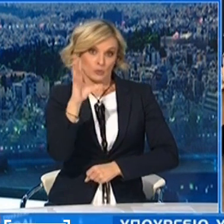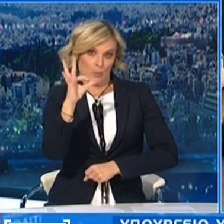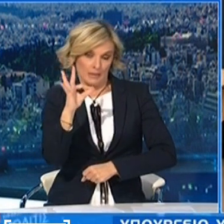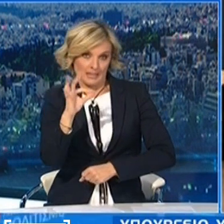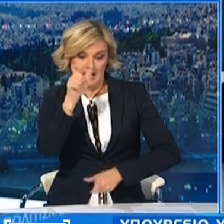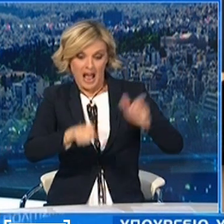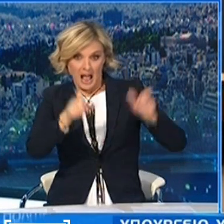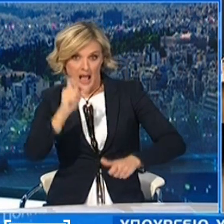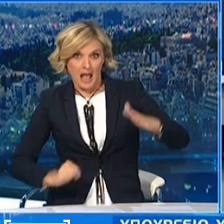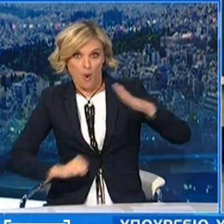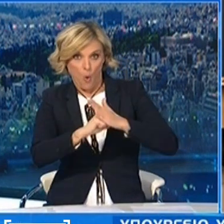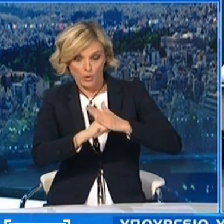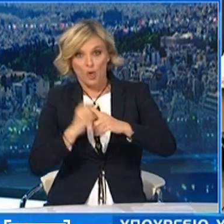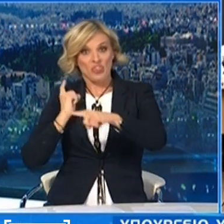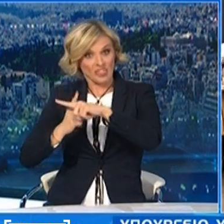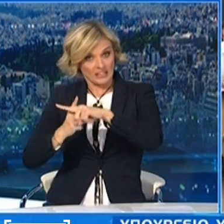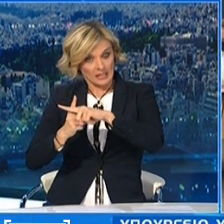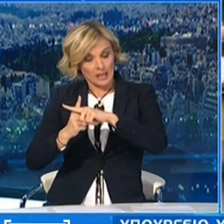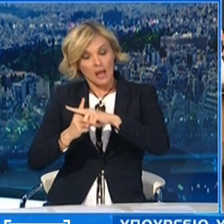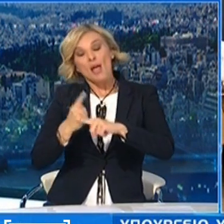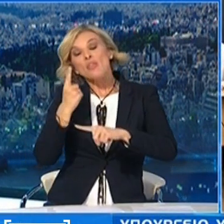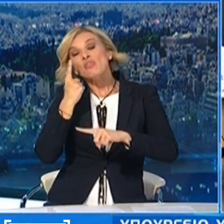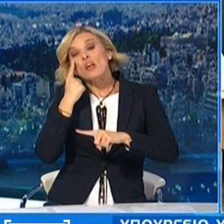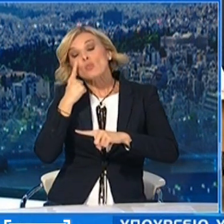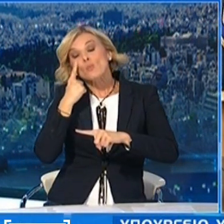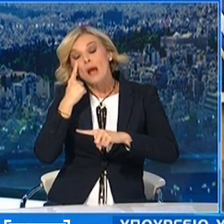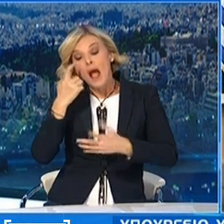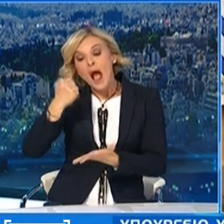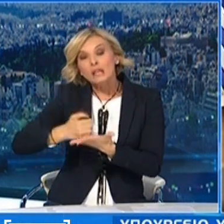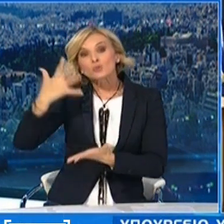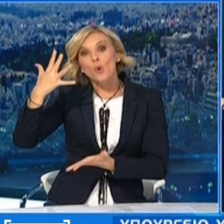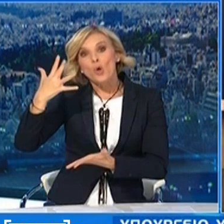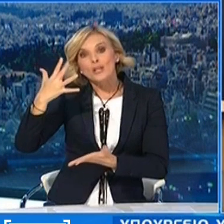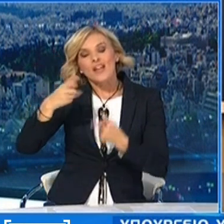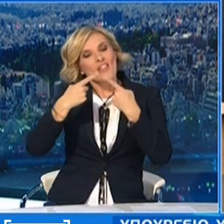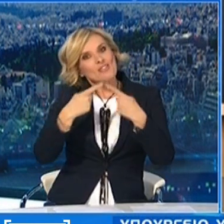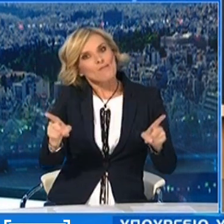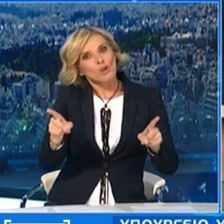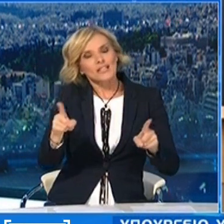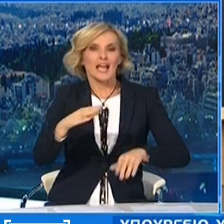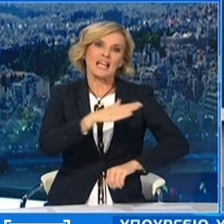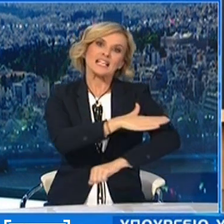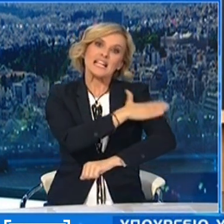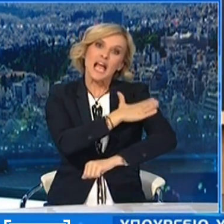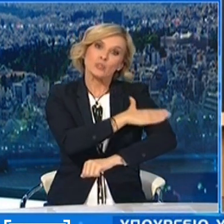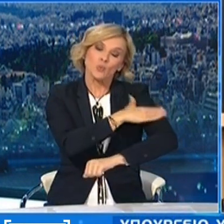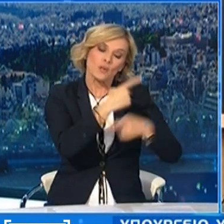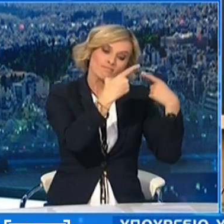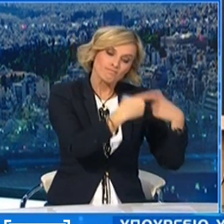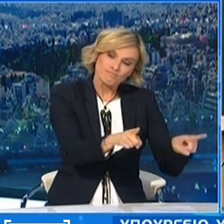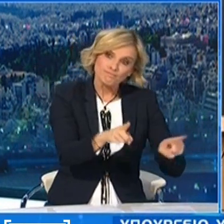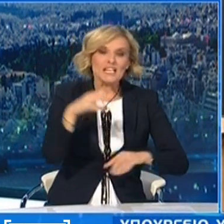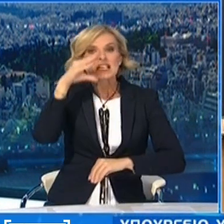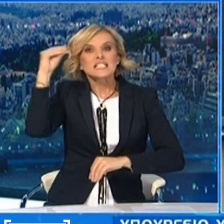ουσιαστικά αφορά στην κατάσταση των 14 τελευταίων ημερών. Είναι άλλα τα δεδομένα της Καστοριάς, άλλα τα δεδομένα των Σερών.